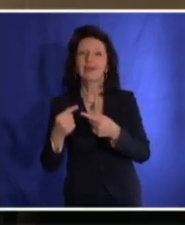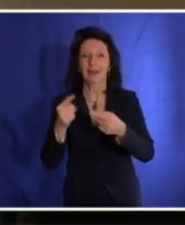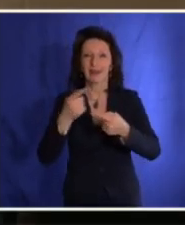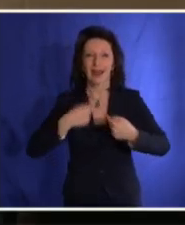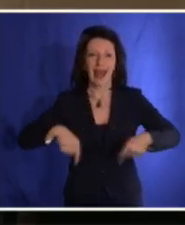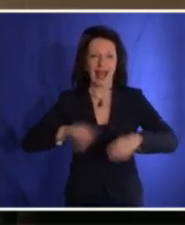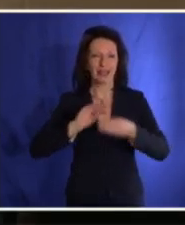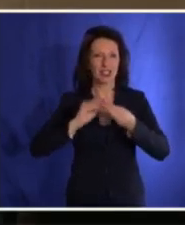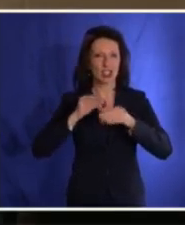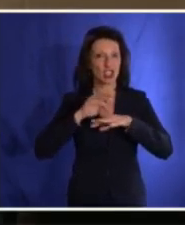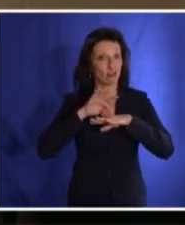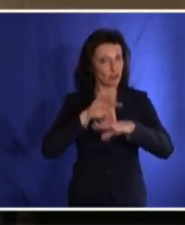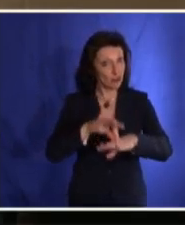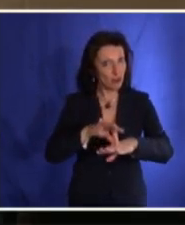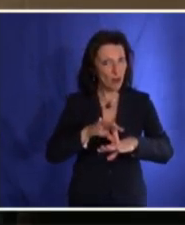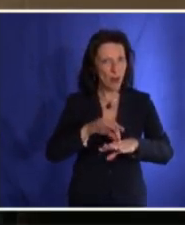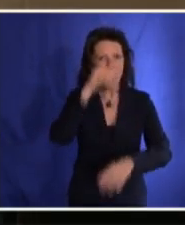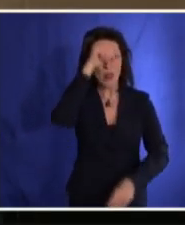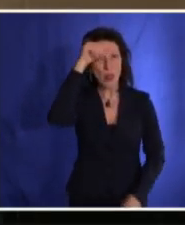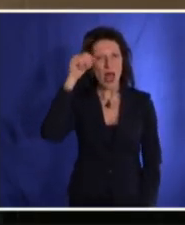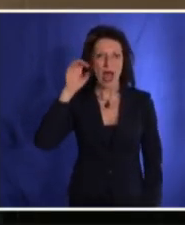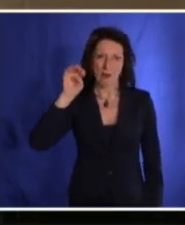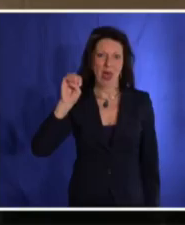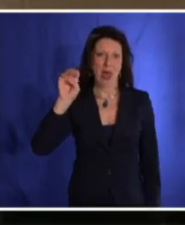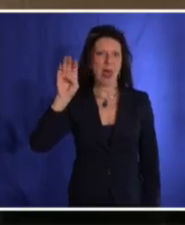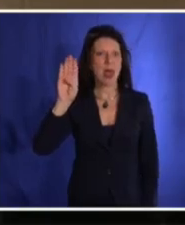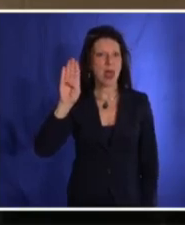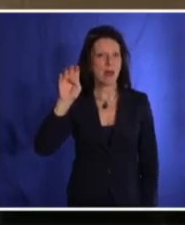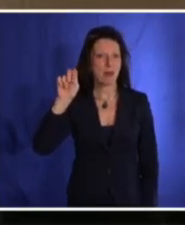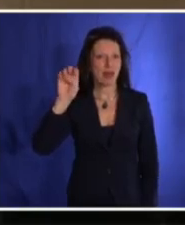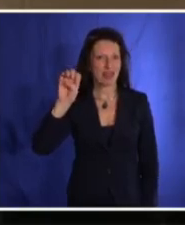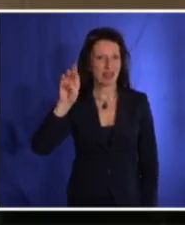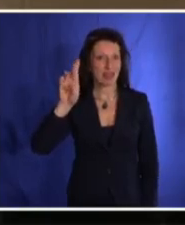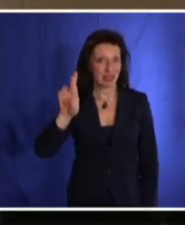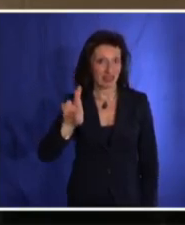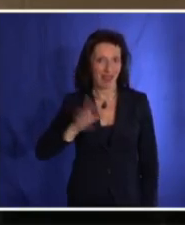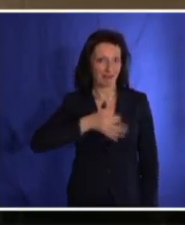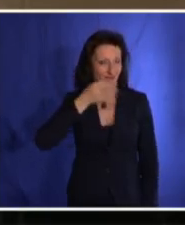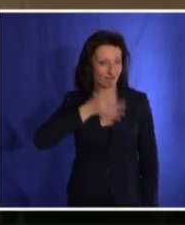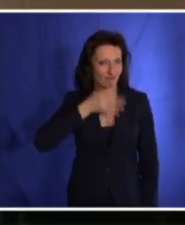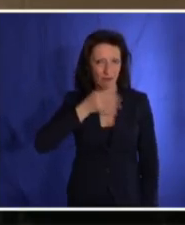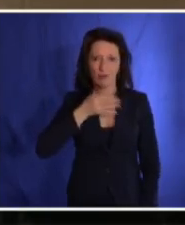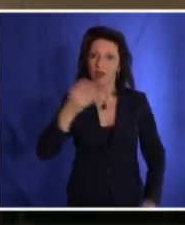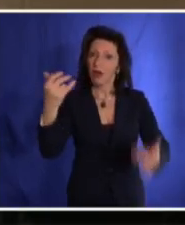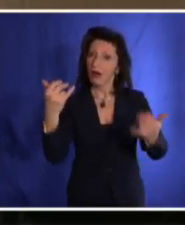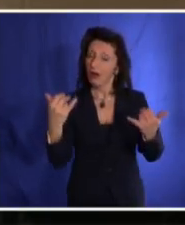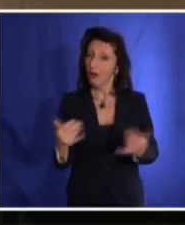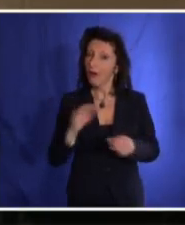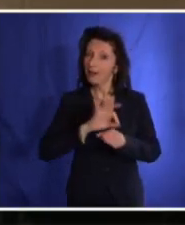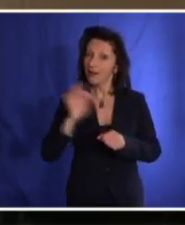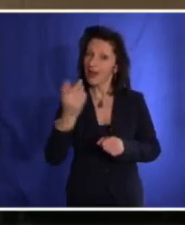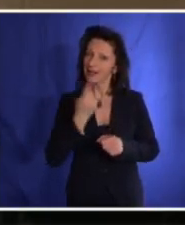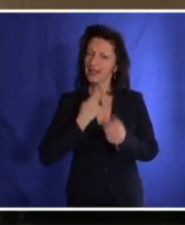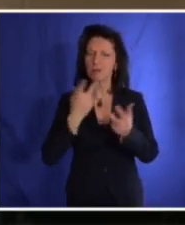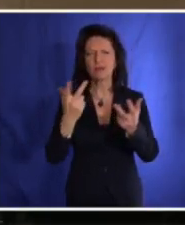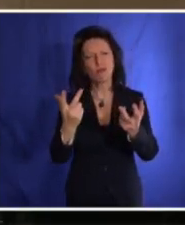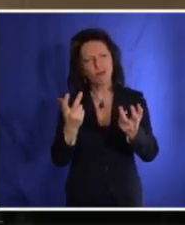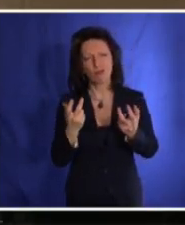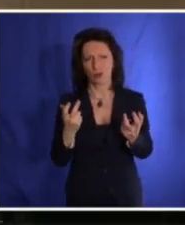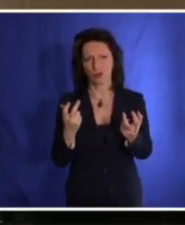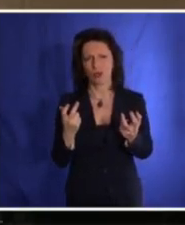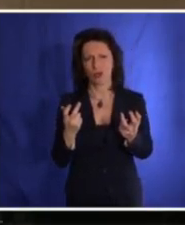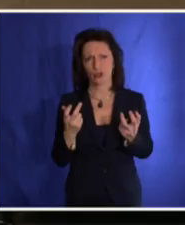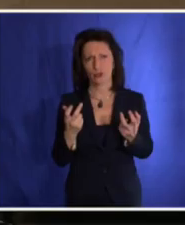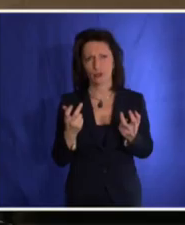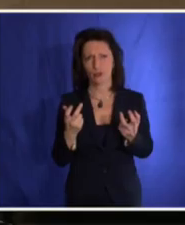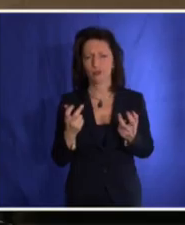Landesgeschäftsführer Bernhard Ebner vorstellen. Ich wünsche mir für den heutigen Tag eines,